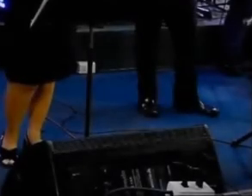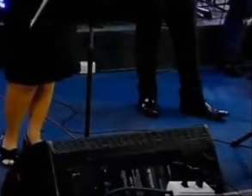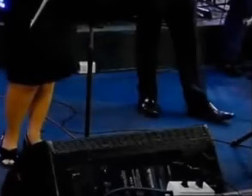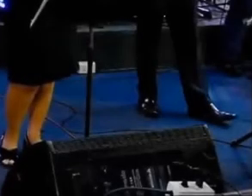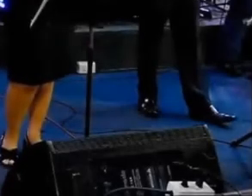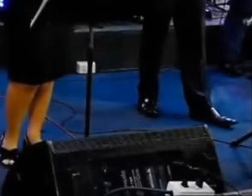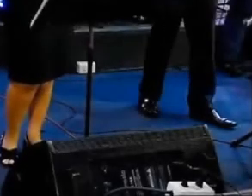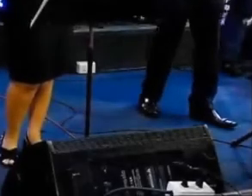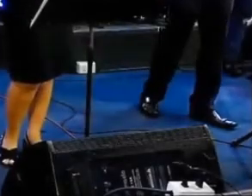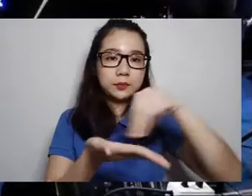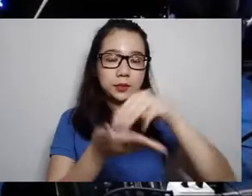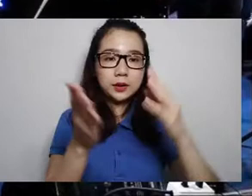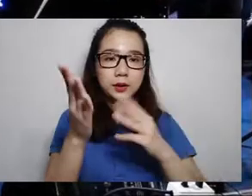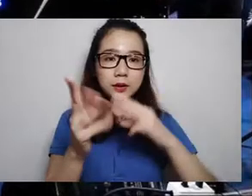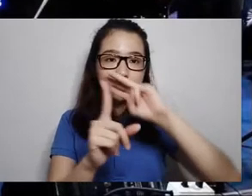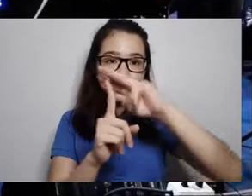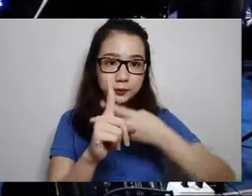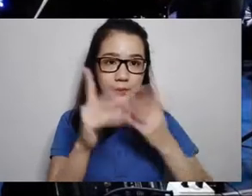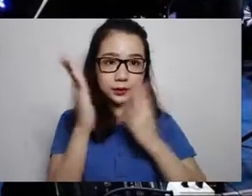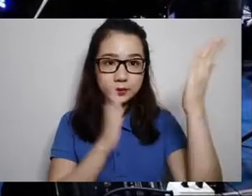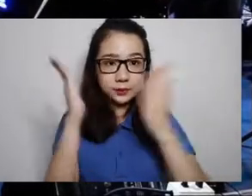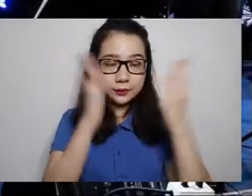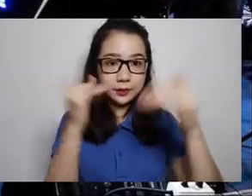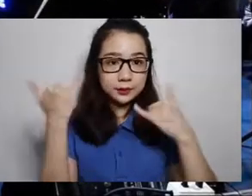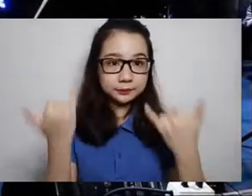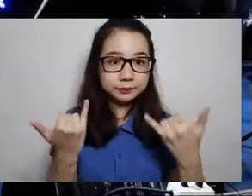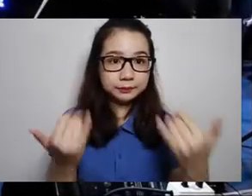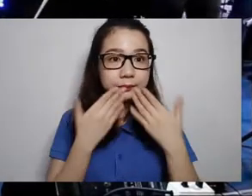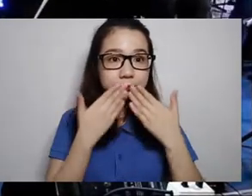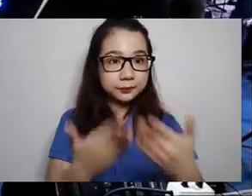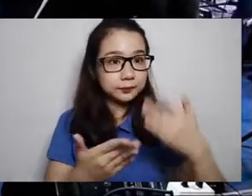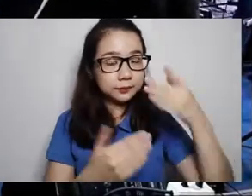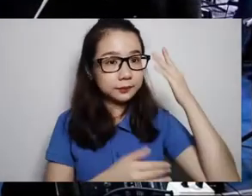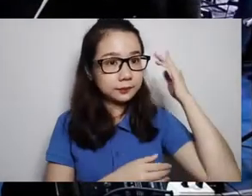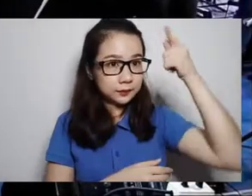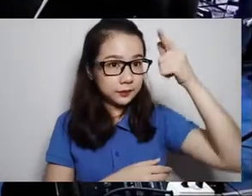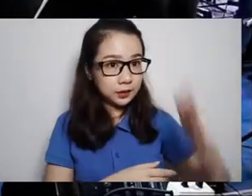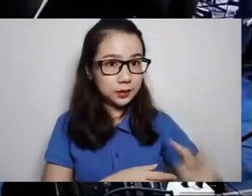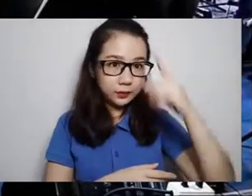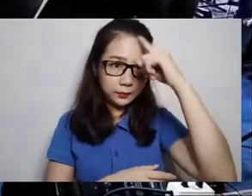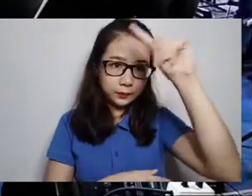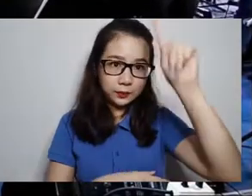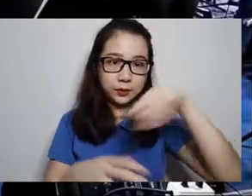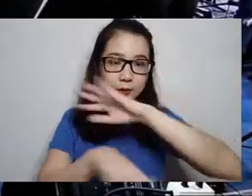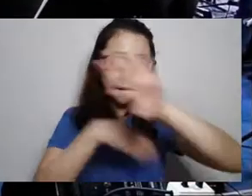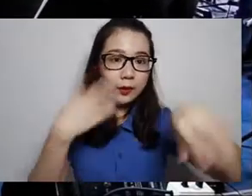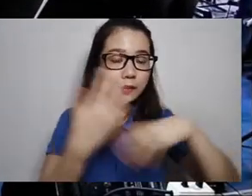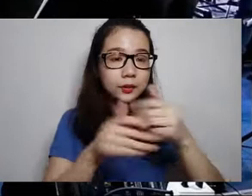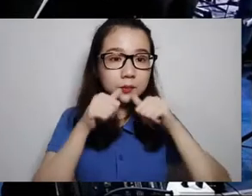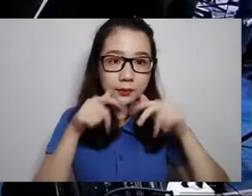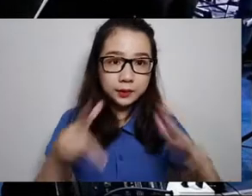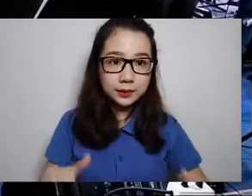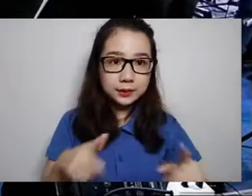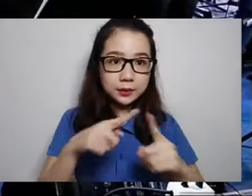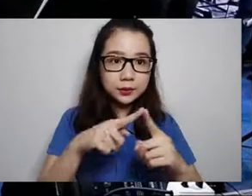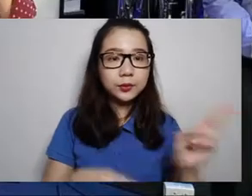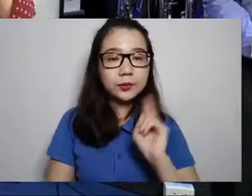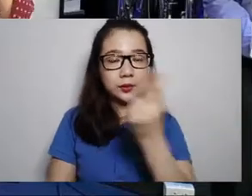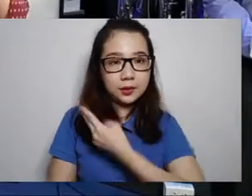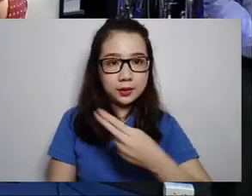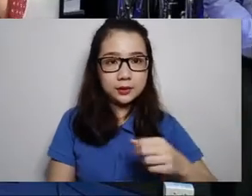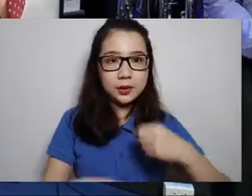lahat and welcome to our midweek service. Ngayon pong gabing ito ay patuloy tayong magpapasalamat sa Panginoon sa kanyang kabutihan sa bago sa atin. And that